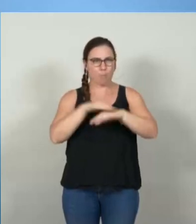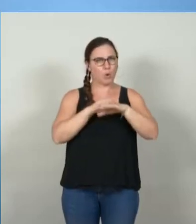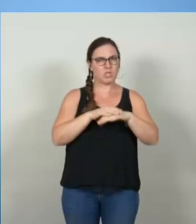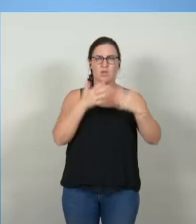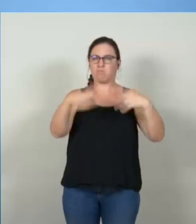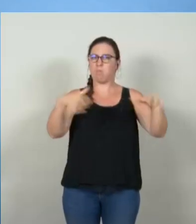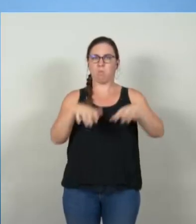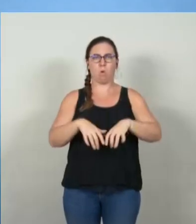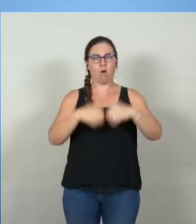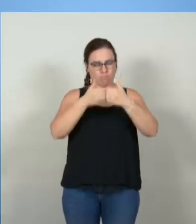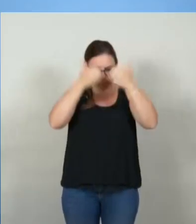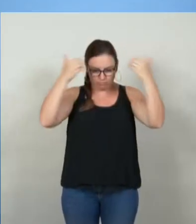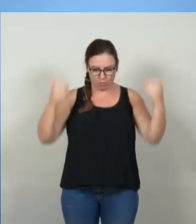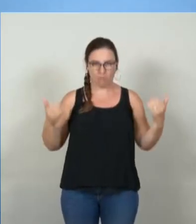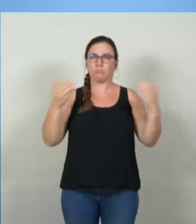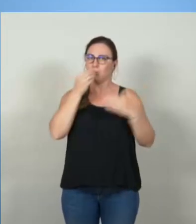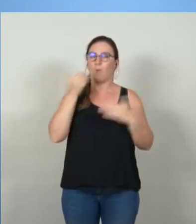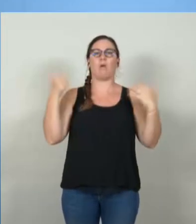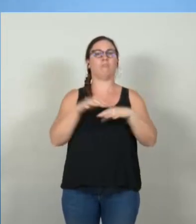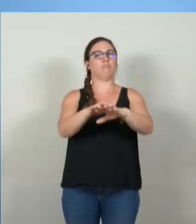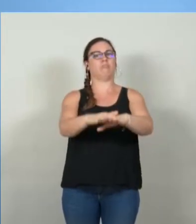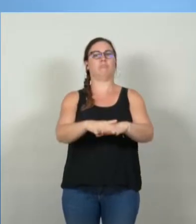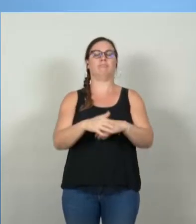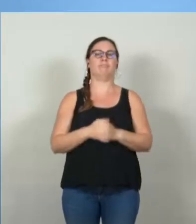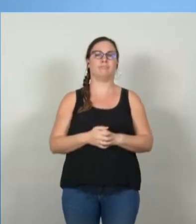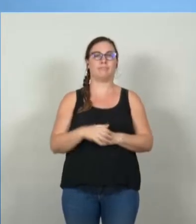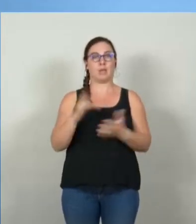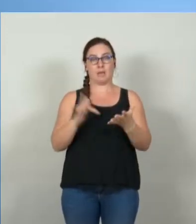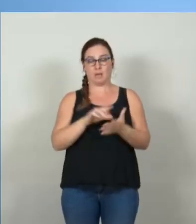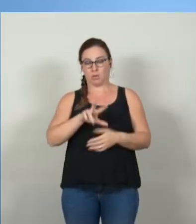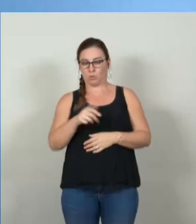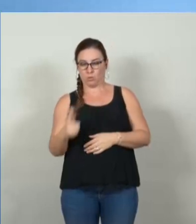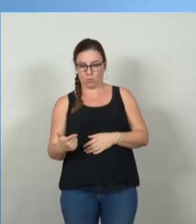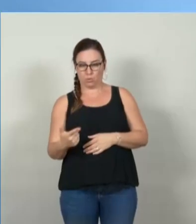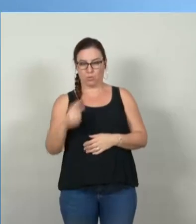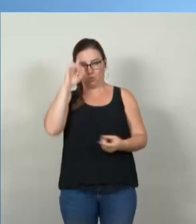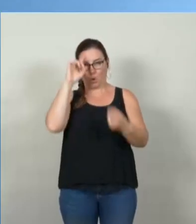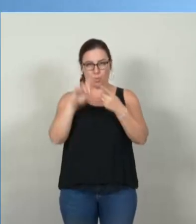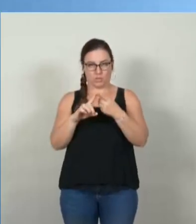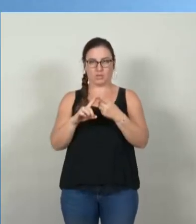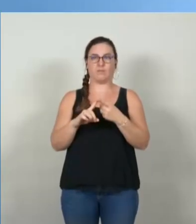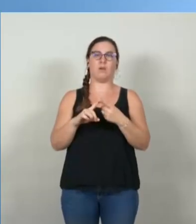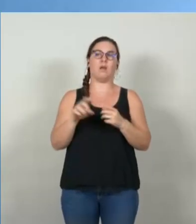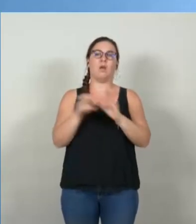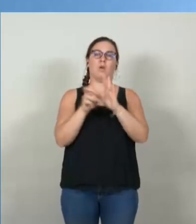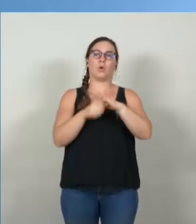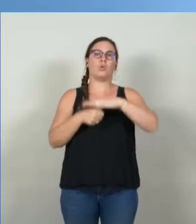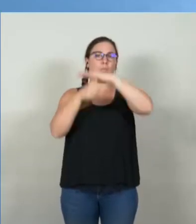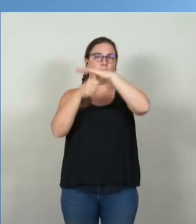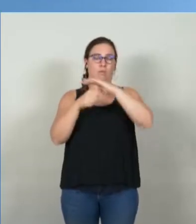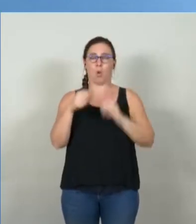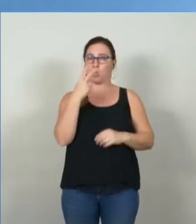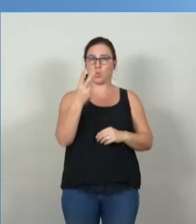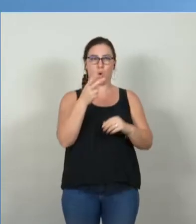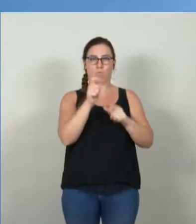parler d'une seule voix et puis en page 32 les objectifs de l'année capital verte européenne tenait en deux mètres mots